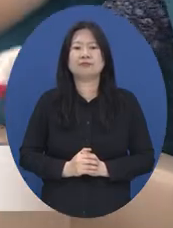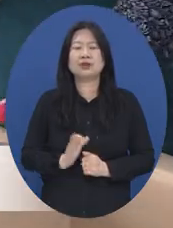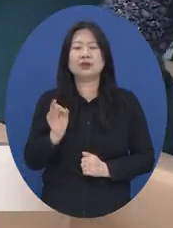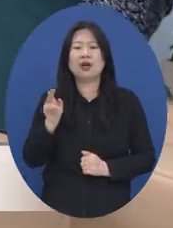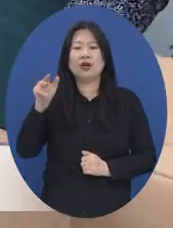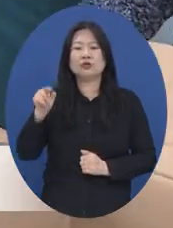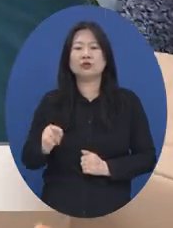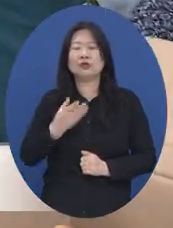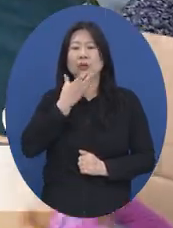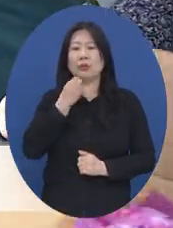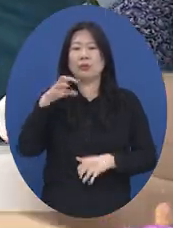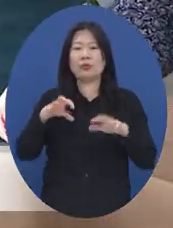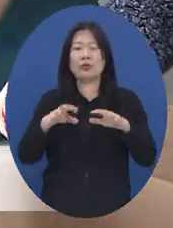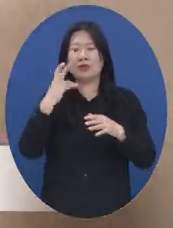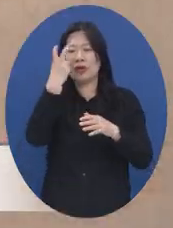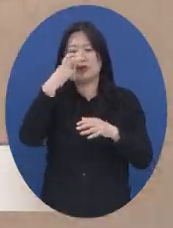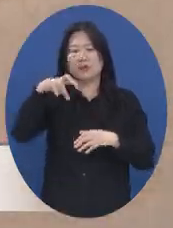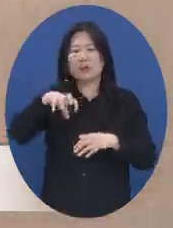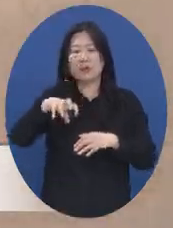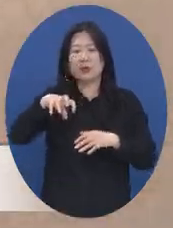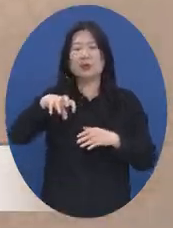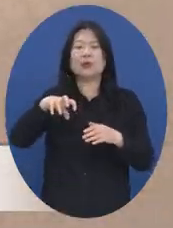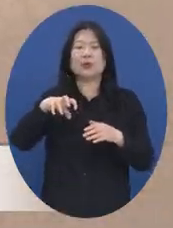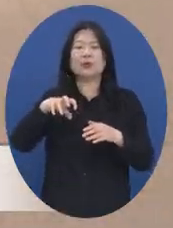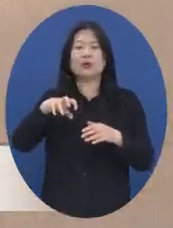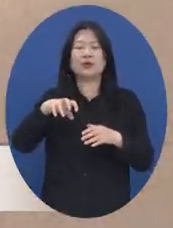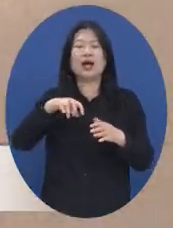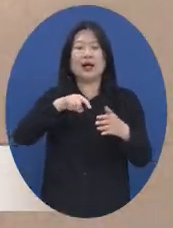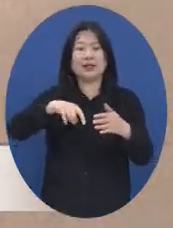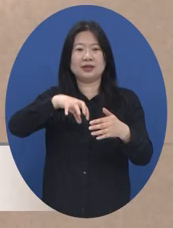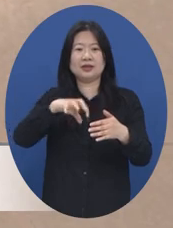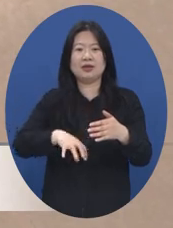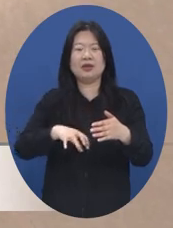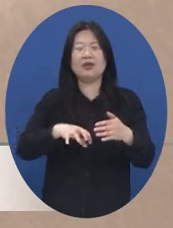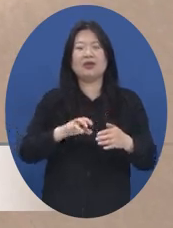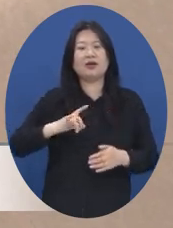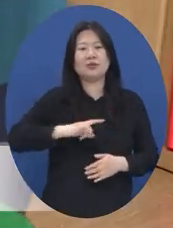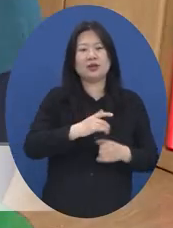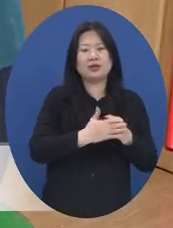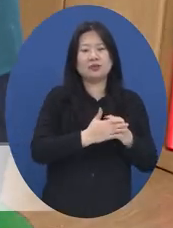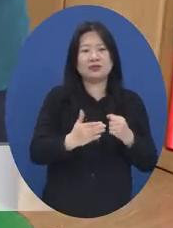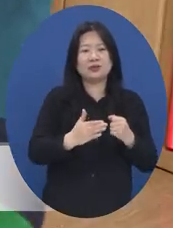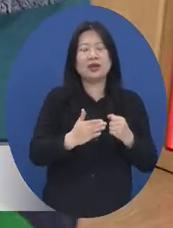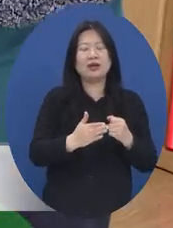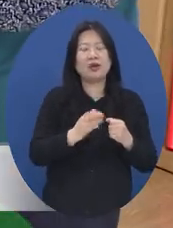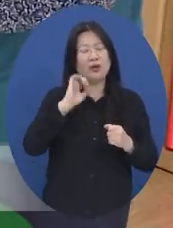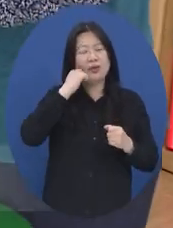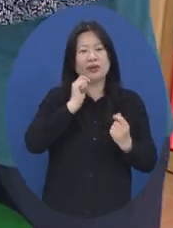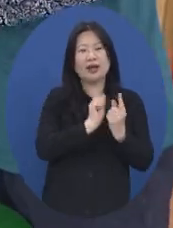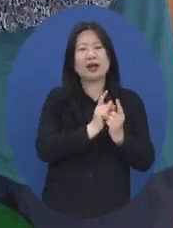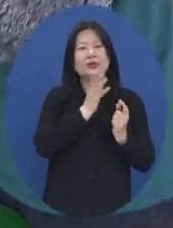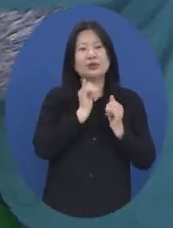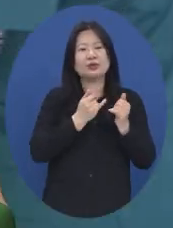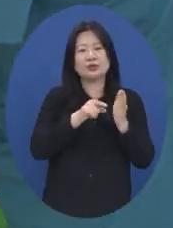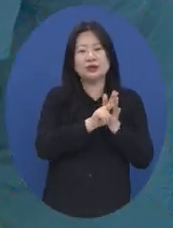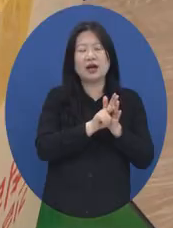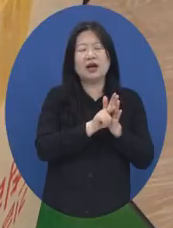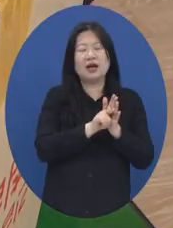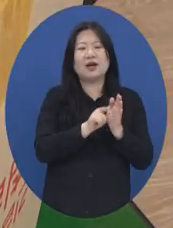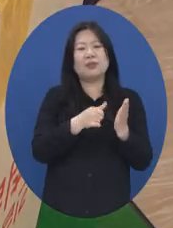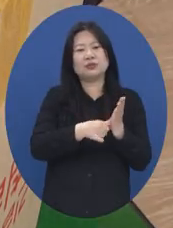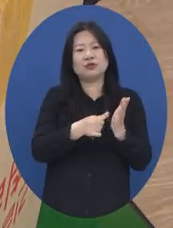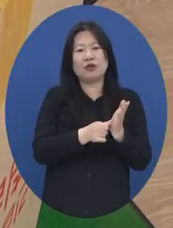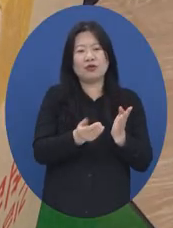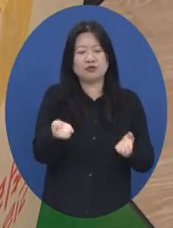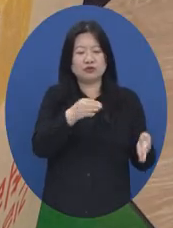여주 행복마을관리소에서는 코로나19 예방을 위해 어르신들을 위한 방역물품 꾸러미 제작에 나섰습니다. 마스크와